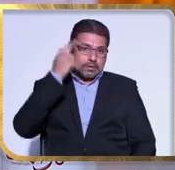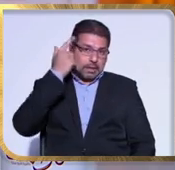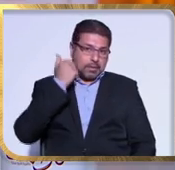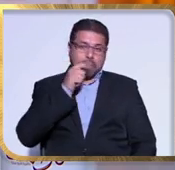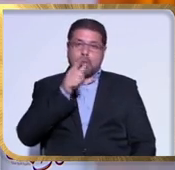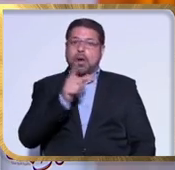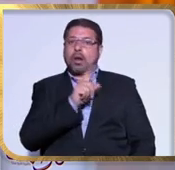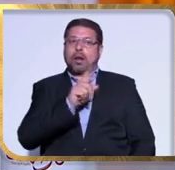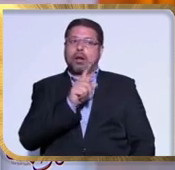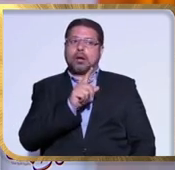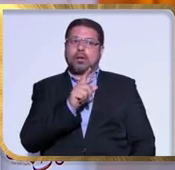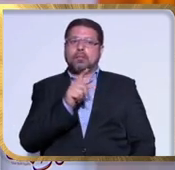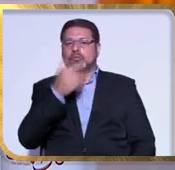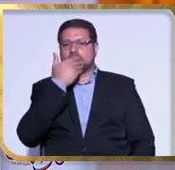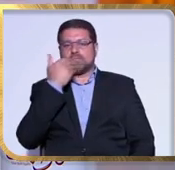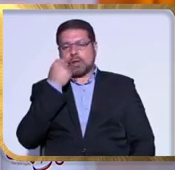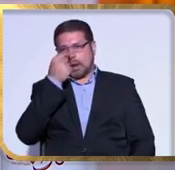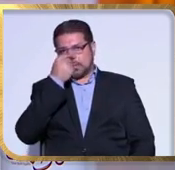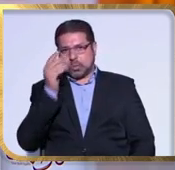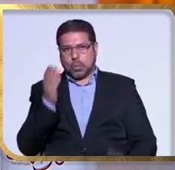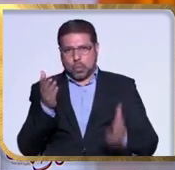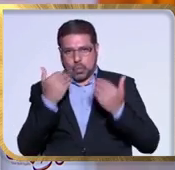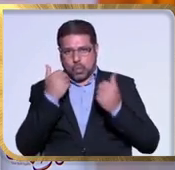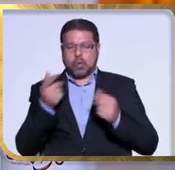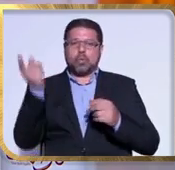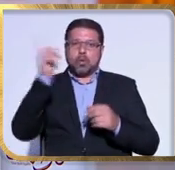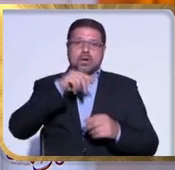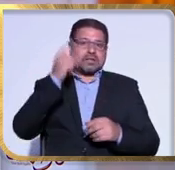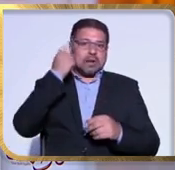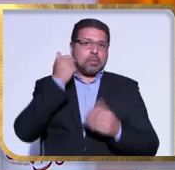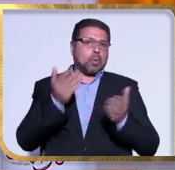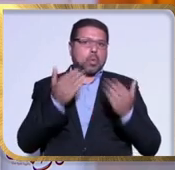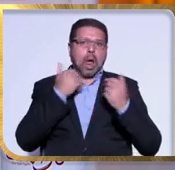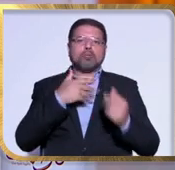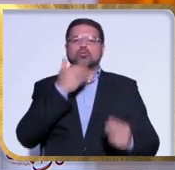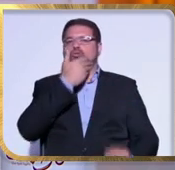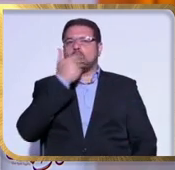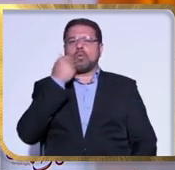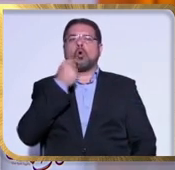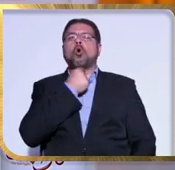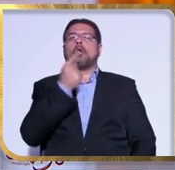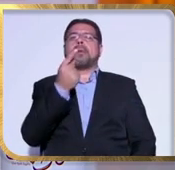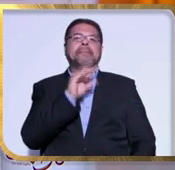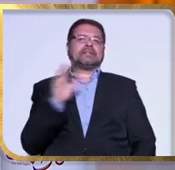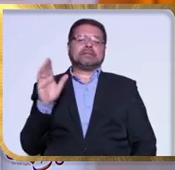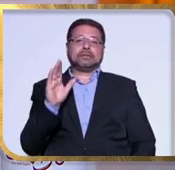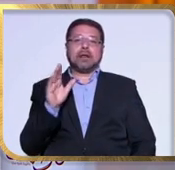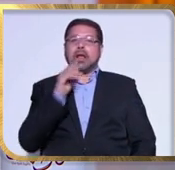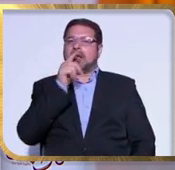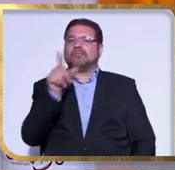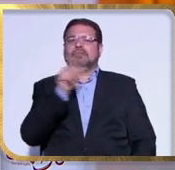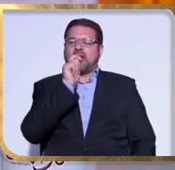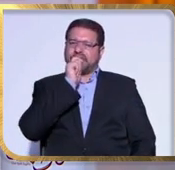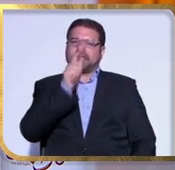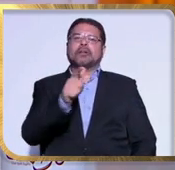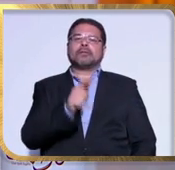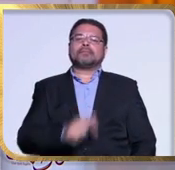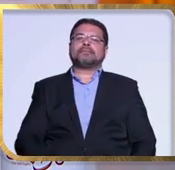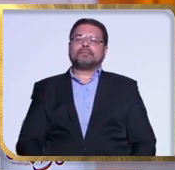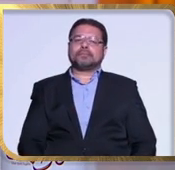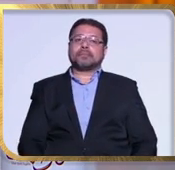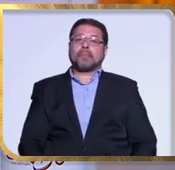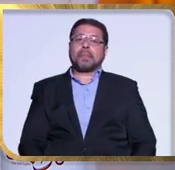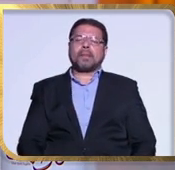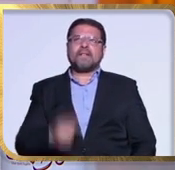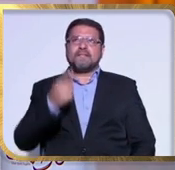قالت لا يعني هي ما صامت امبارح ومش هتصوم بكره وعايزه تص الجمعه فقط قال فافطر